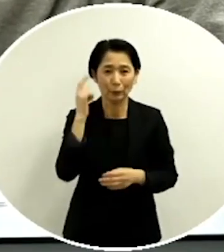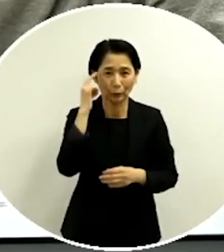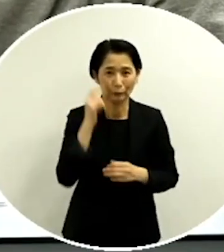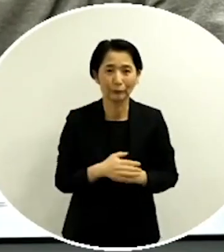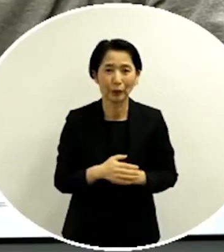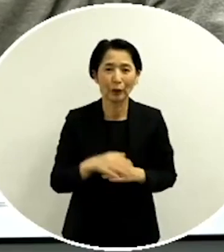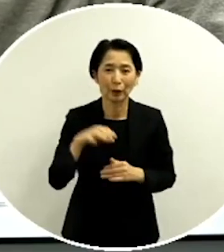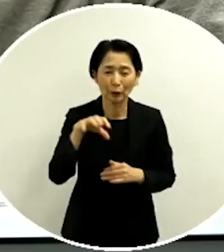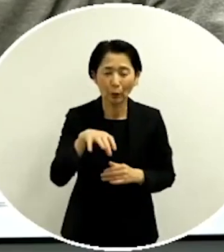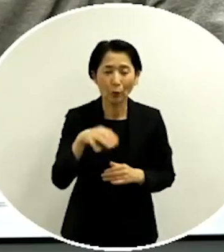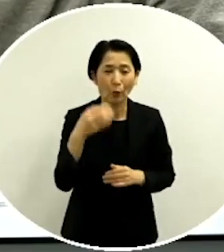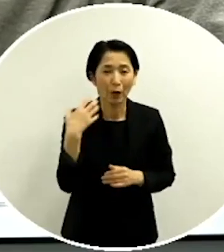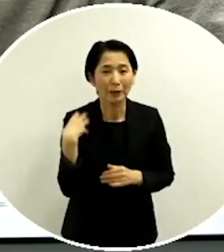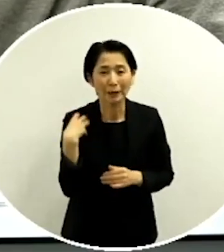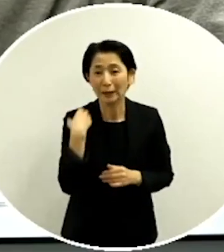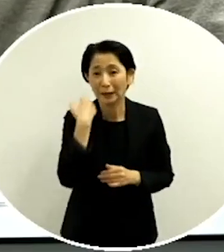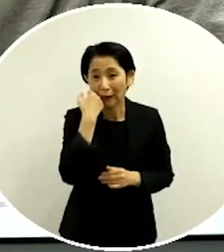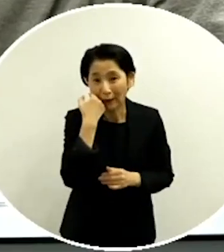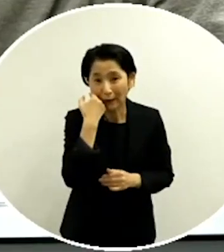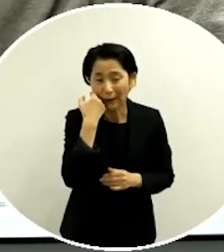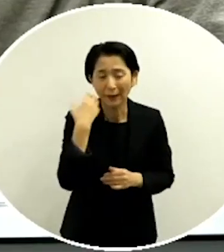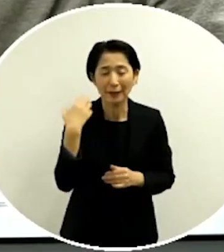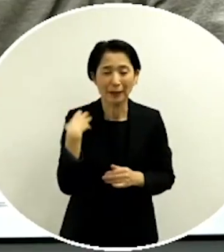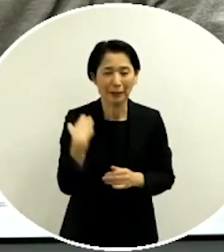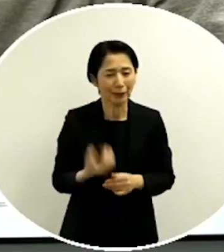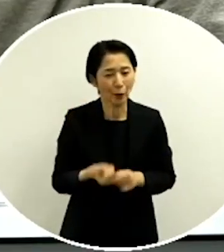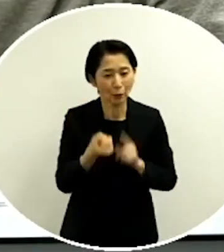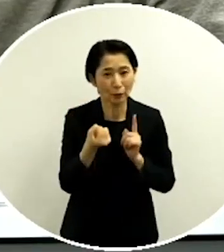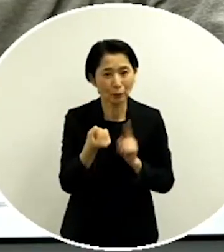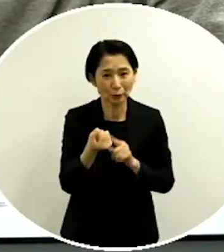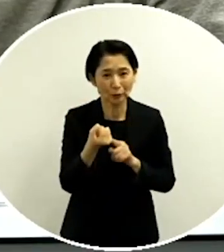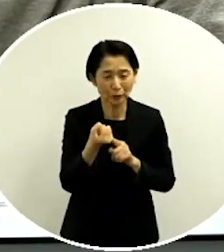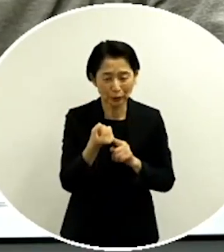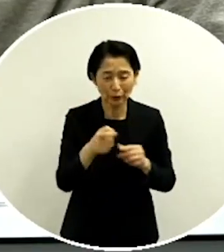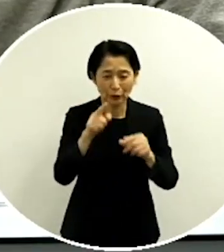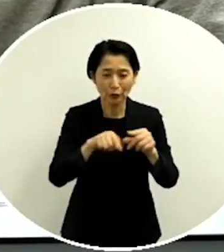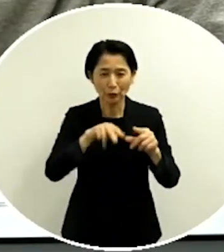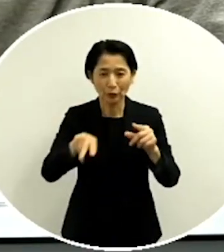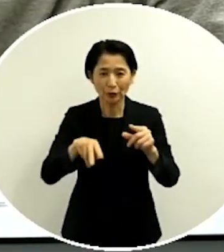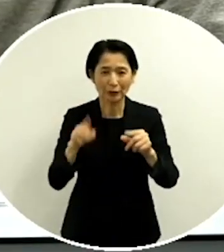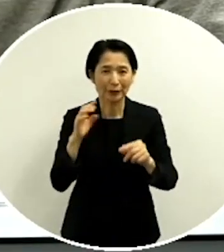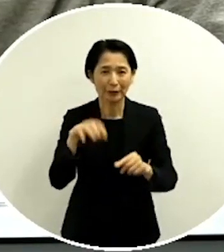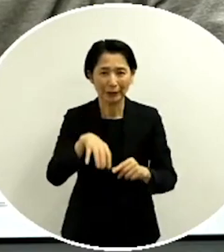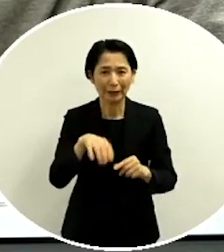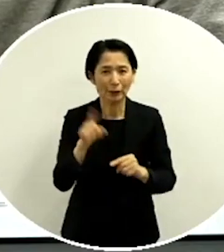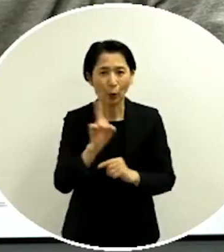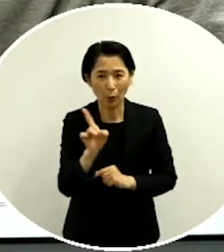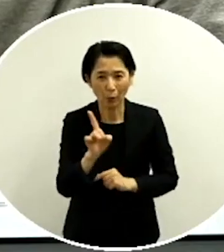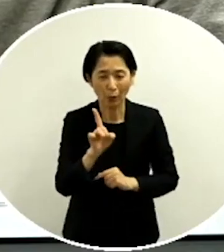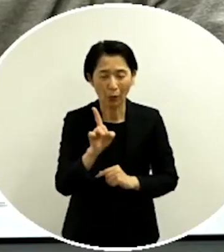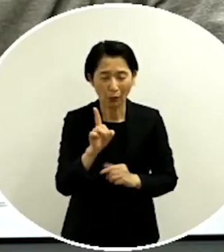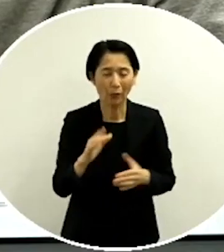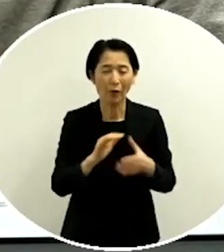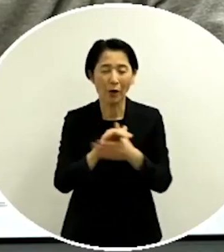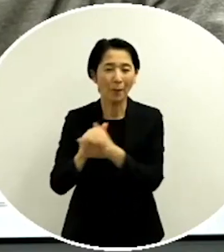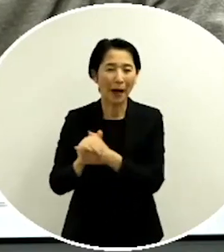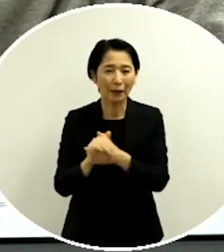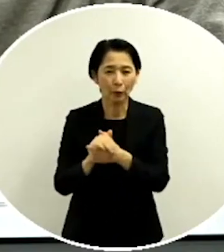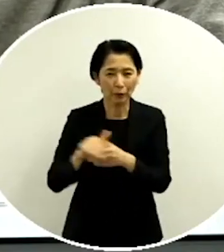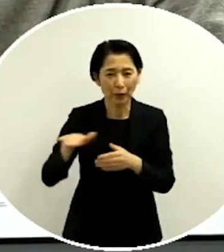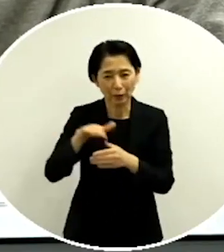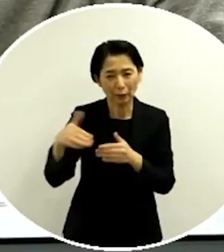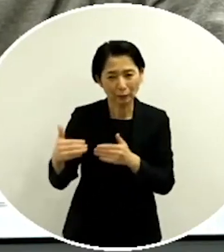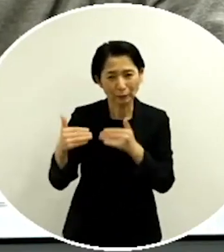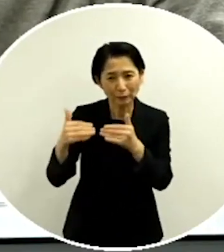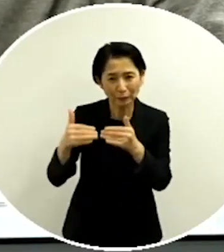どこが責任をもって責任を持ってているのかどこが中心になってパートナーズ生徒のことを担当するのかという